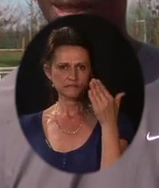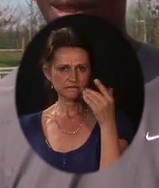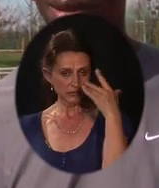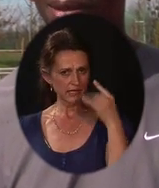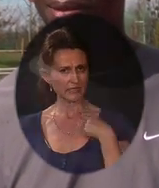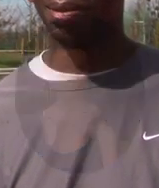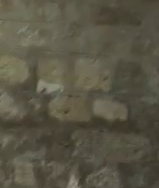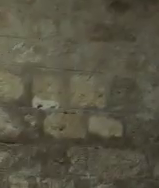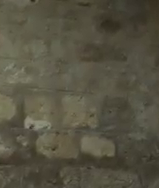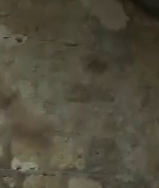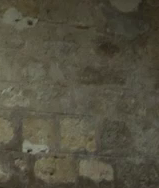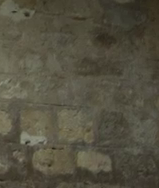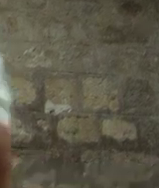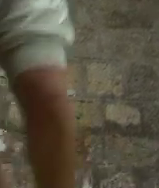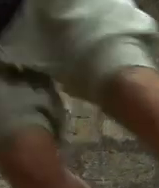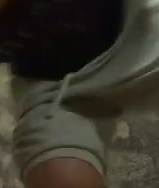Sous